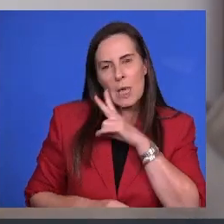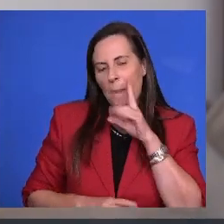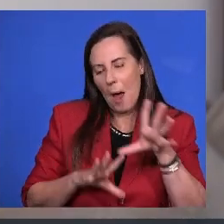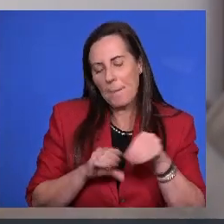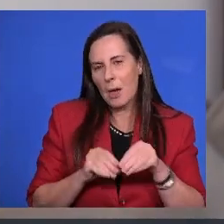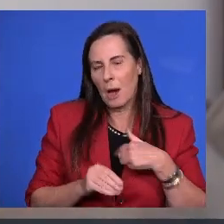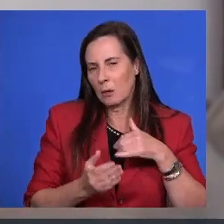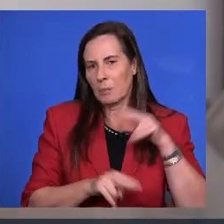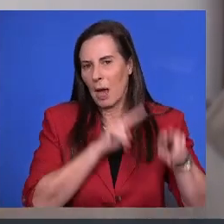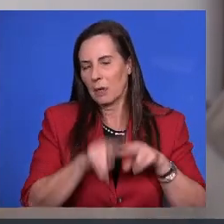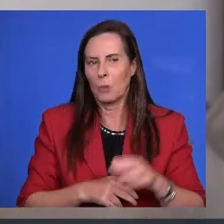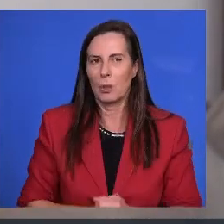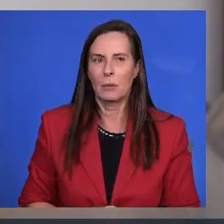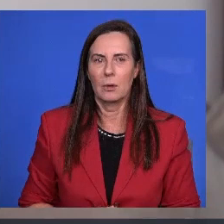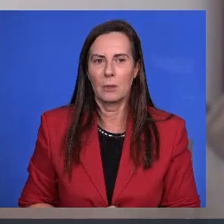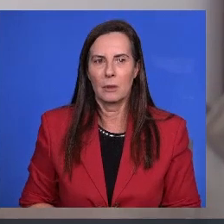האלה.